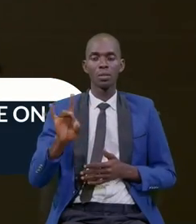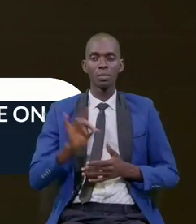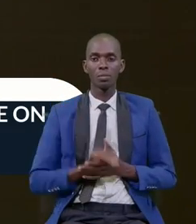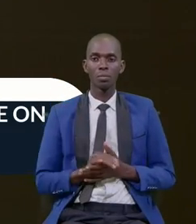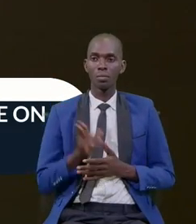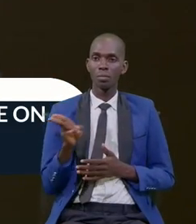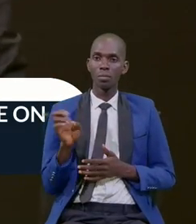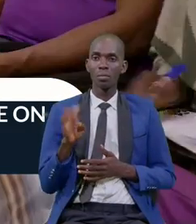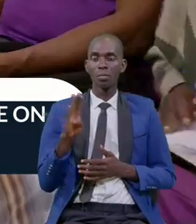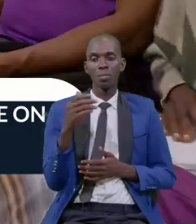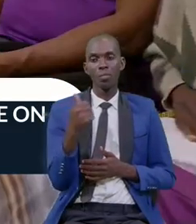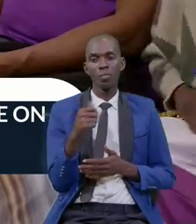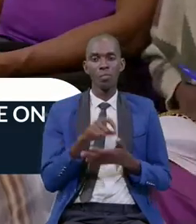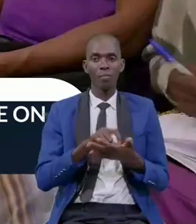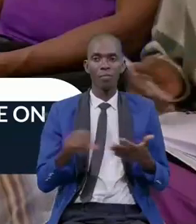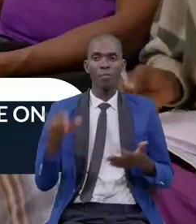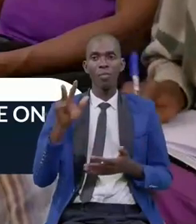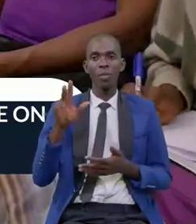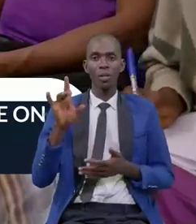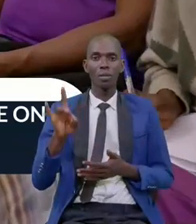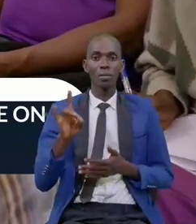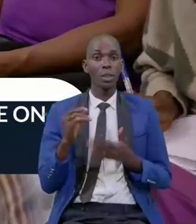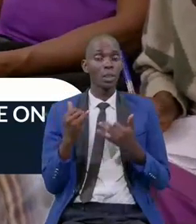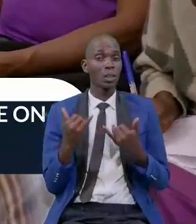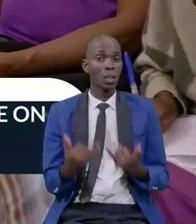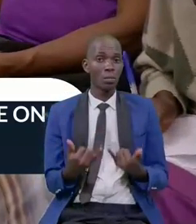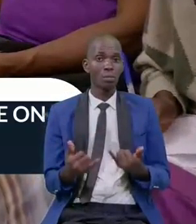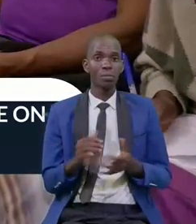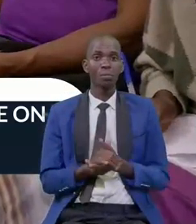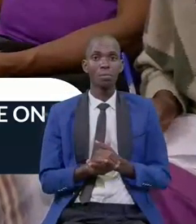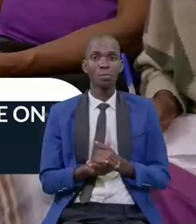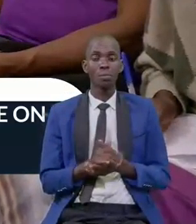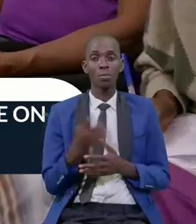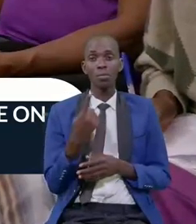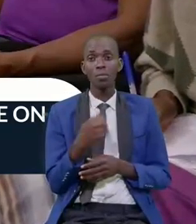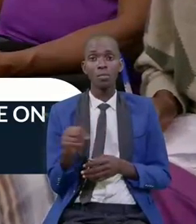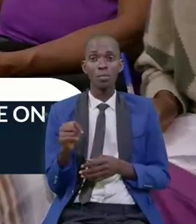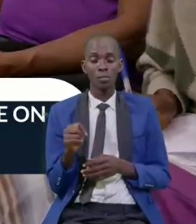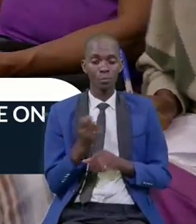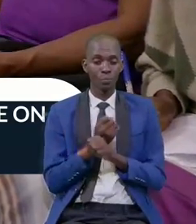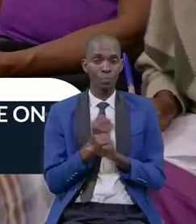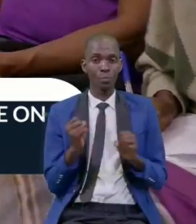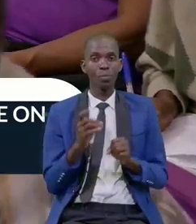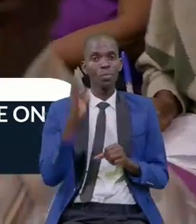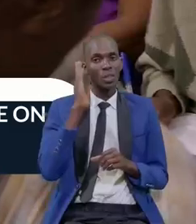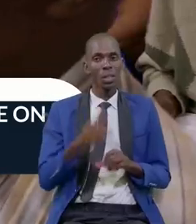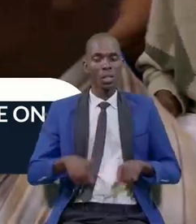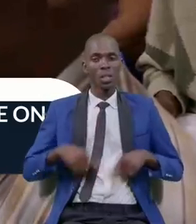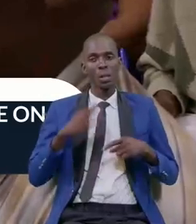Hébreux chapitre 10, le verset 38. Et mon juste vivra par la